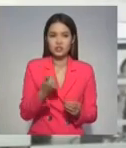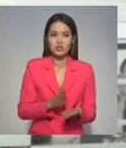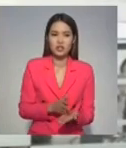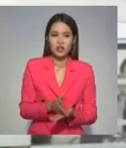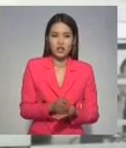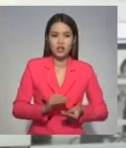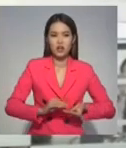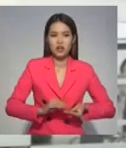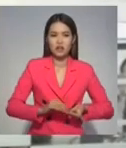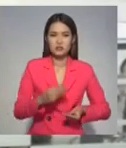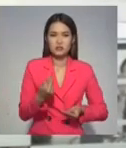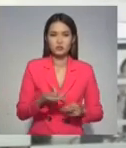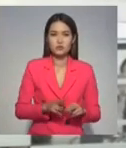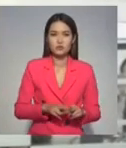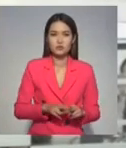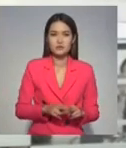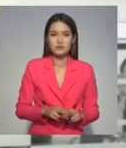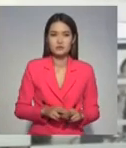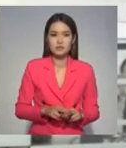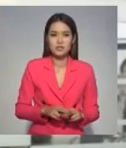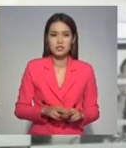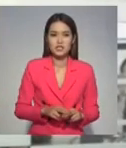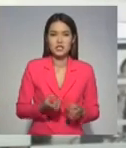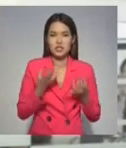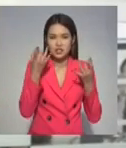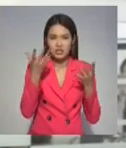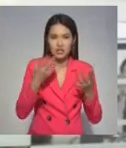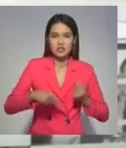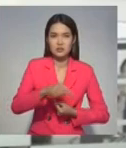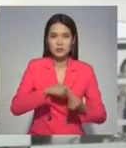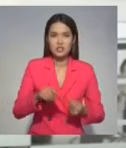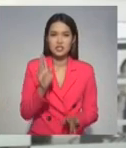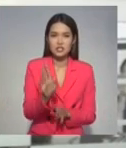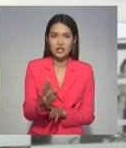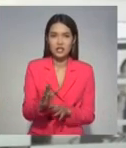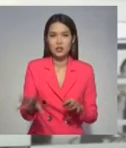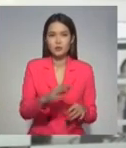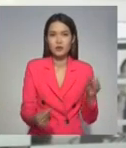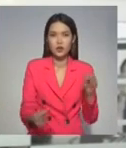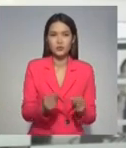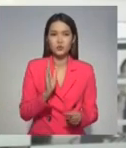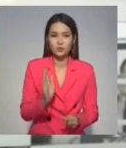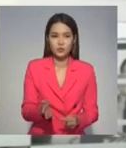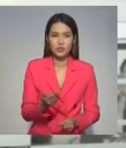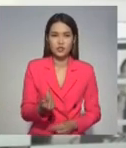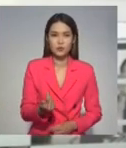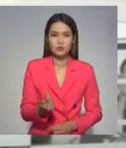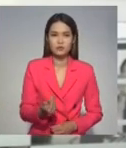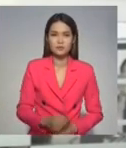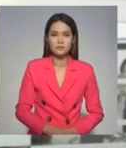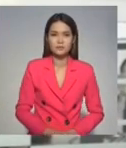10 жылдан бері бұл виза бар, неге ақыры бизнес иммигрант визасы талап етілетін болса, онда